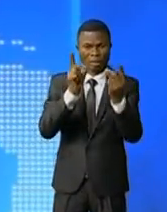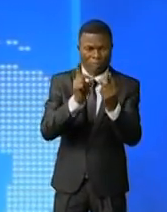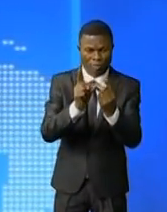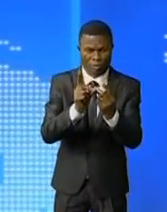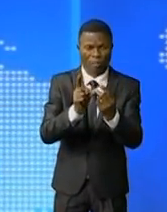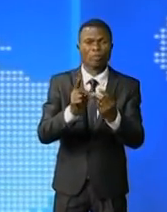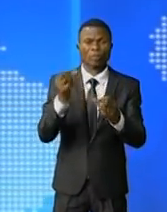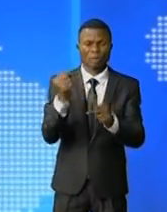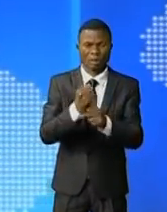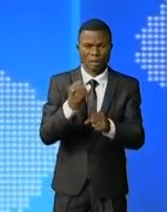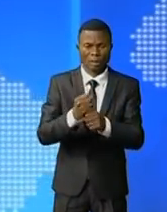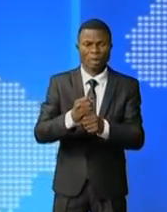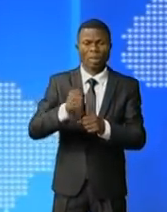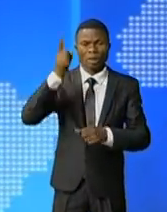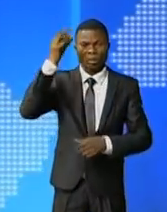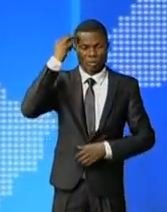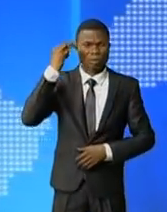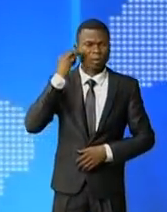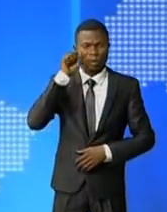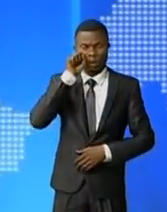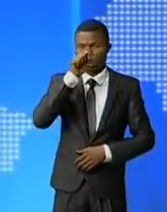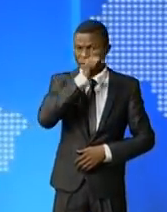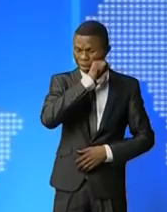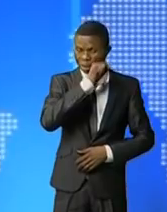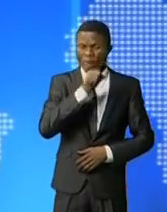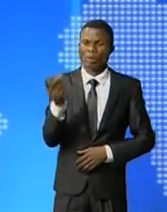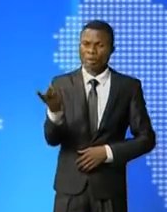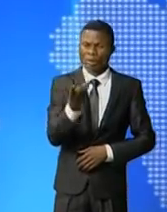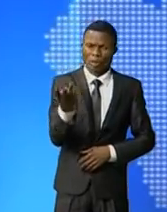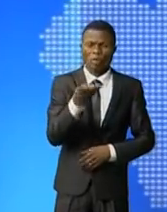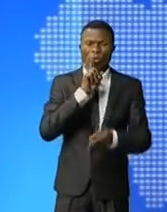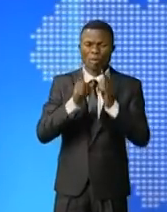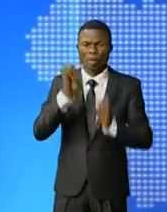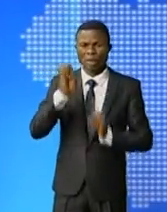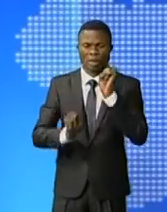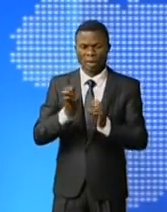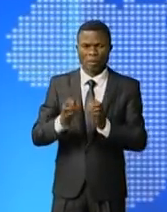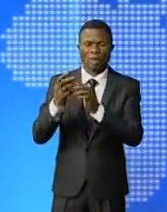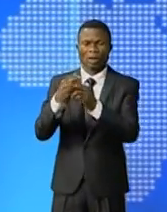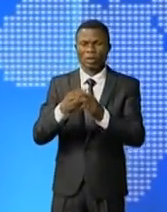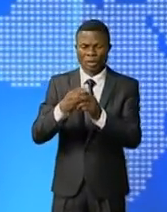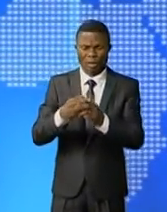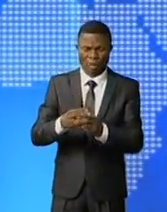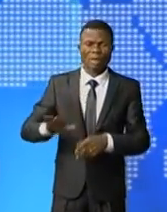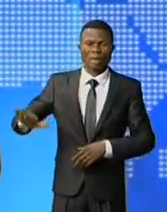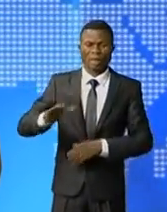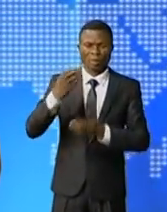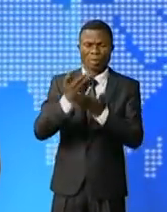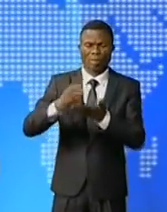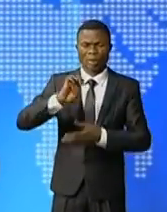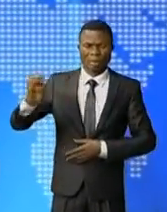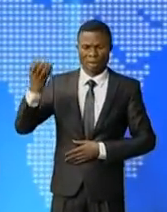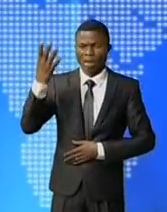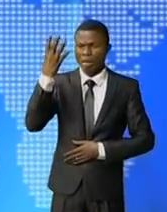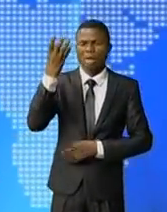une séance de travail avec le chef du gouvernement Jean-Michel Samaloukonde pour une évaluation sécuritaire de l'état de siège après environ